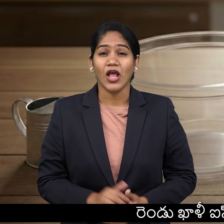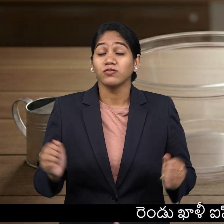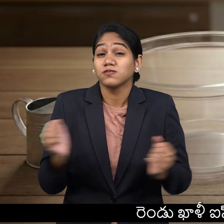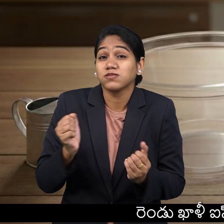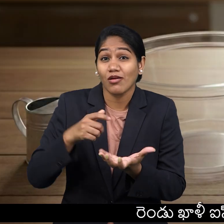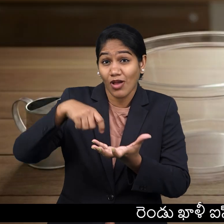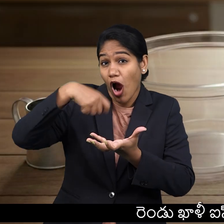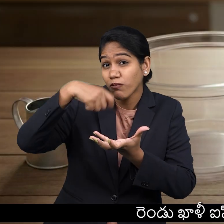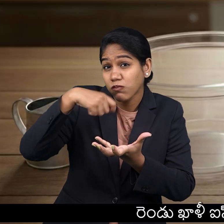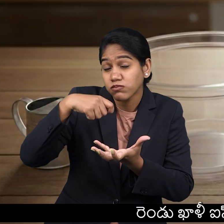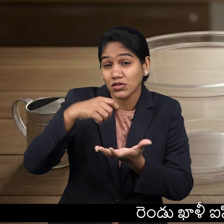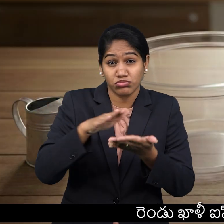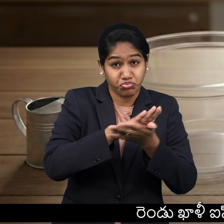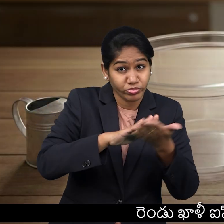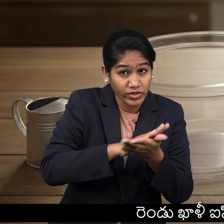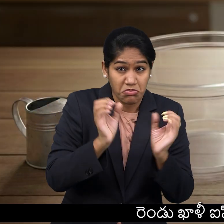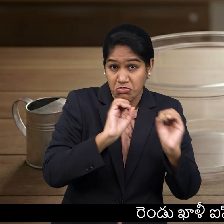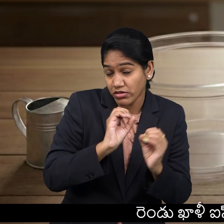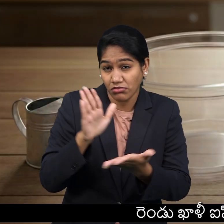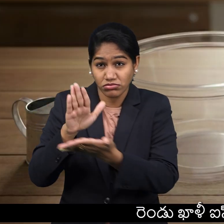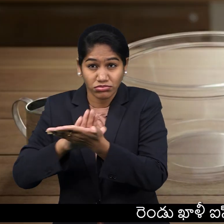రెండు ఖాళీ ఐస్ క్రీమ్ కప్పులను తీసుకోండి.